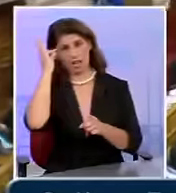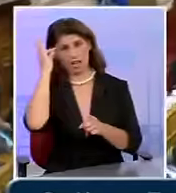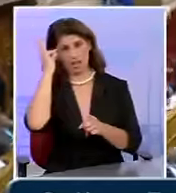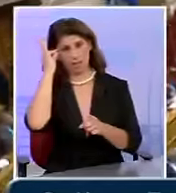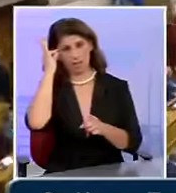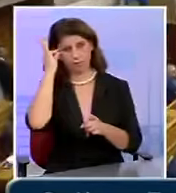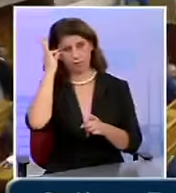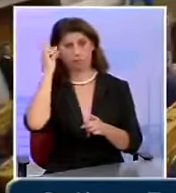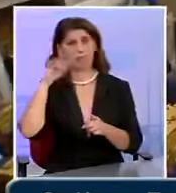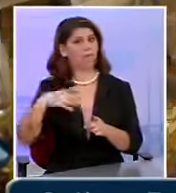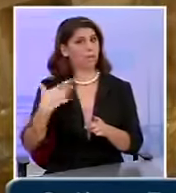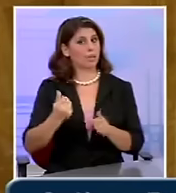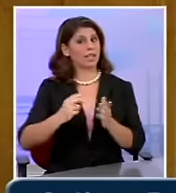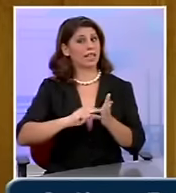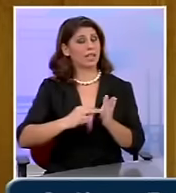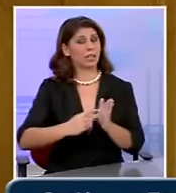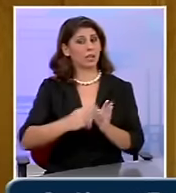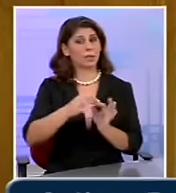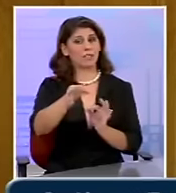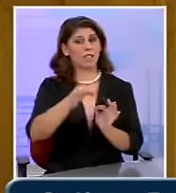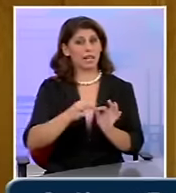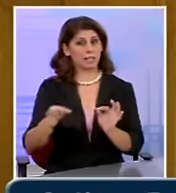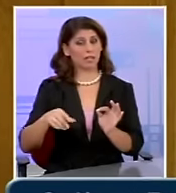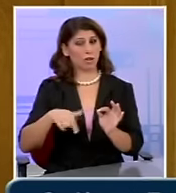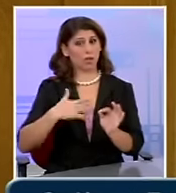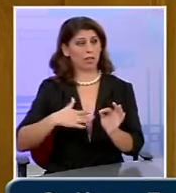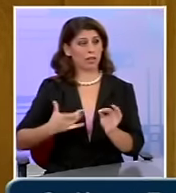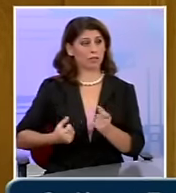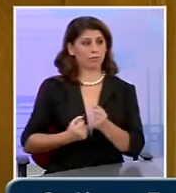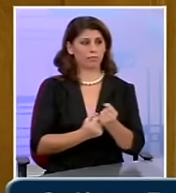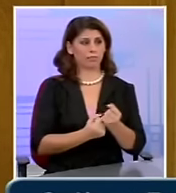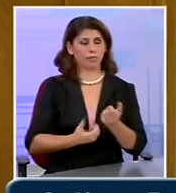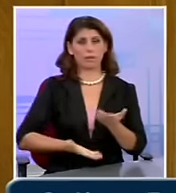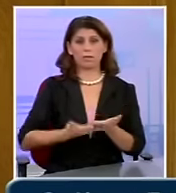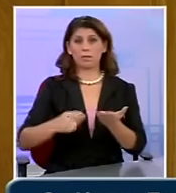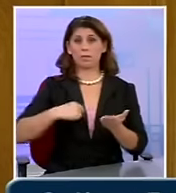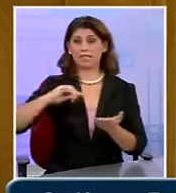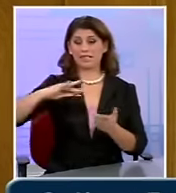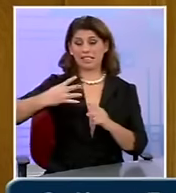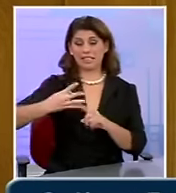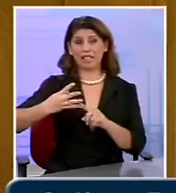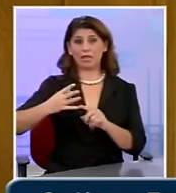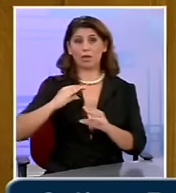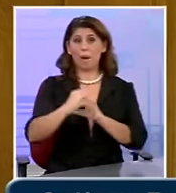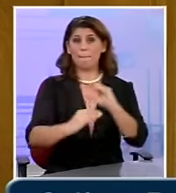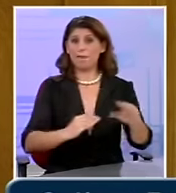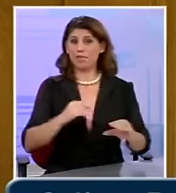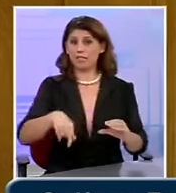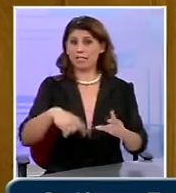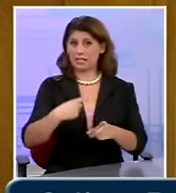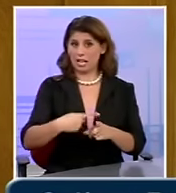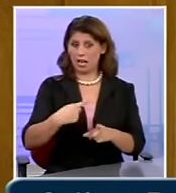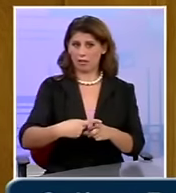την οποία θέλω να ενισχύσω με την επίσκεψή μου. Είμαστε ο τέταρτος επενδυτής στην Ελλάδα,